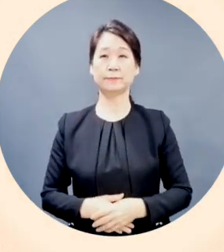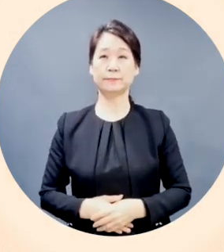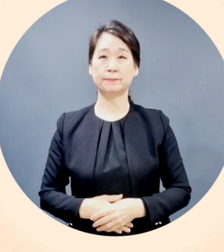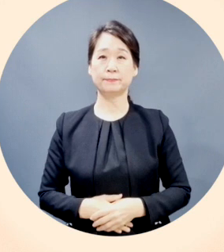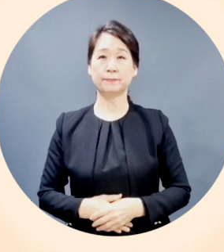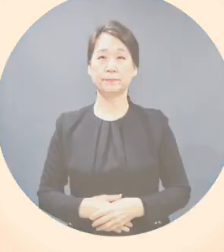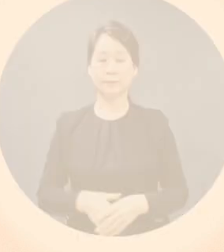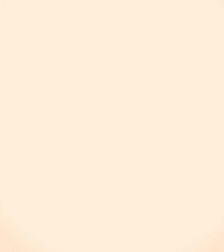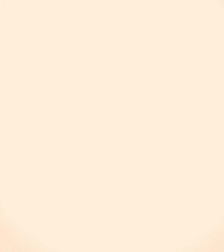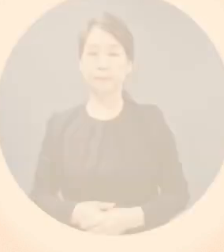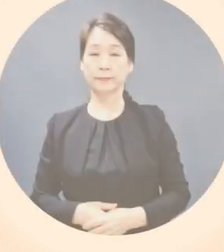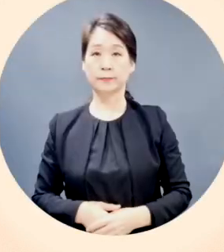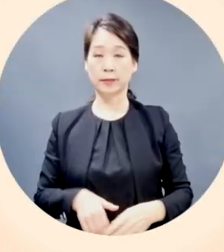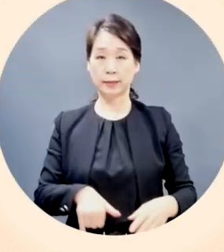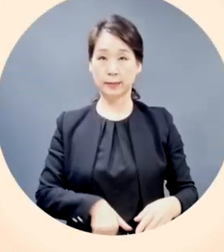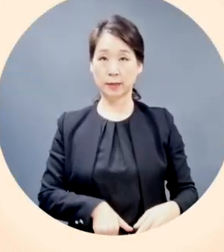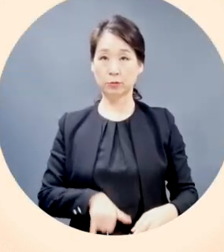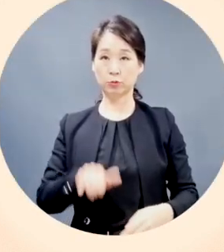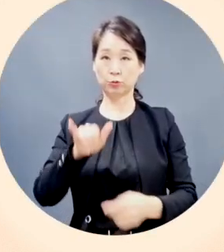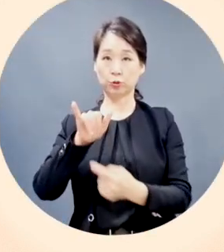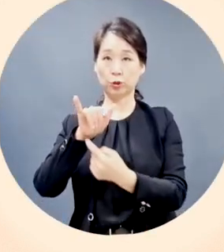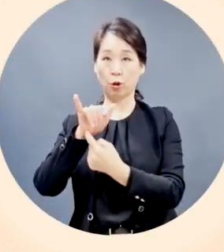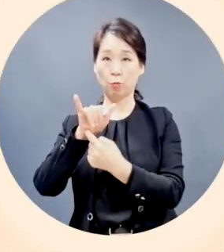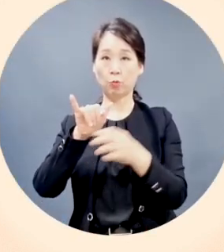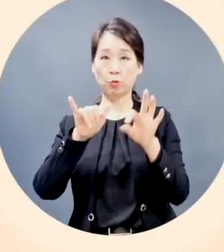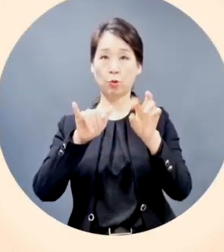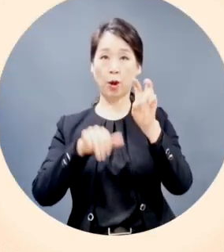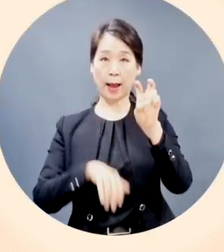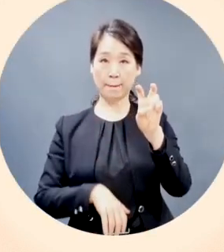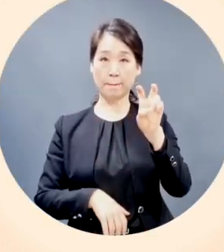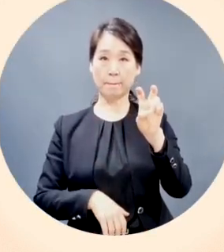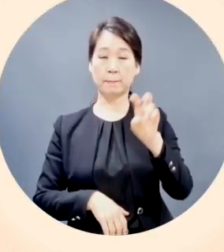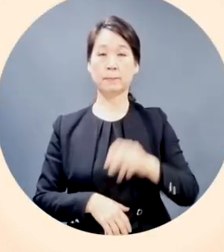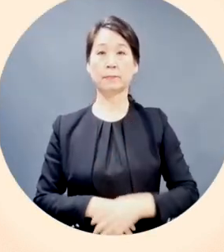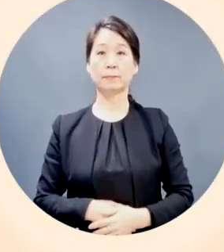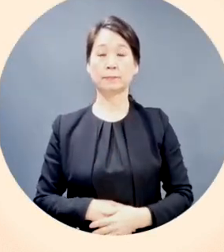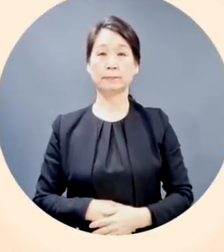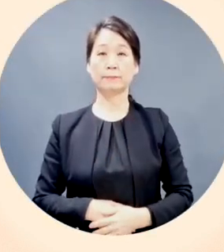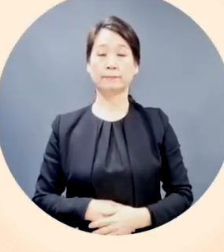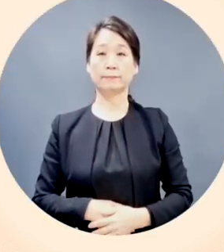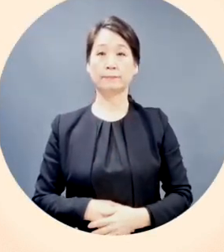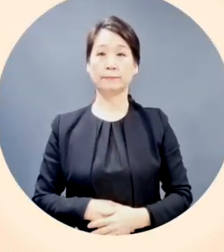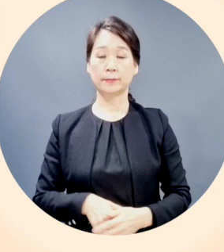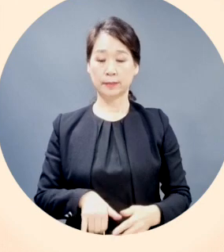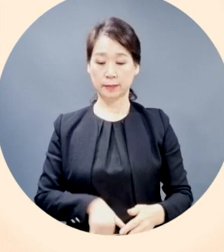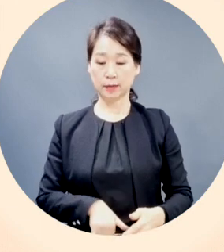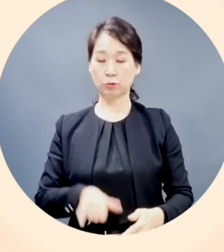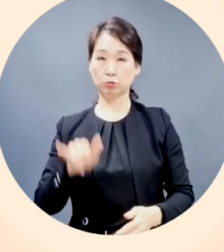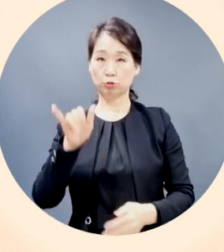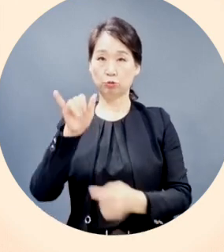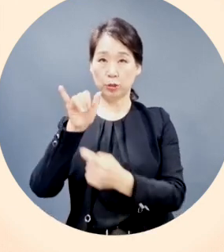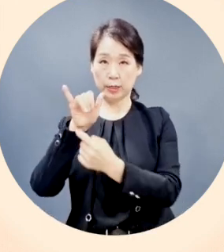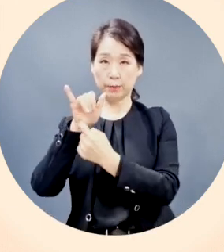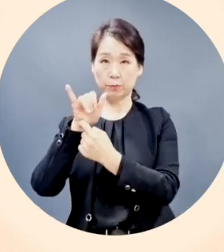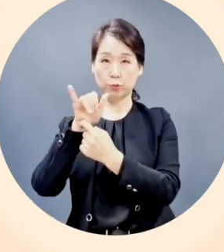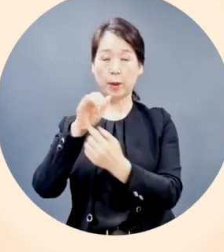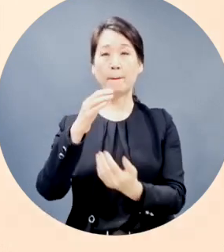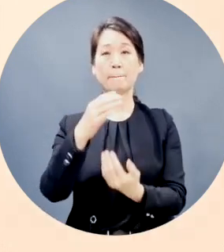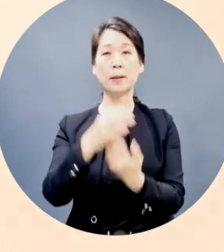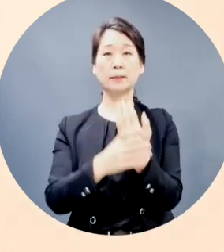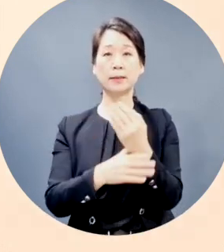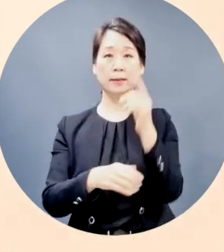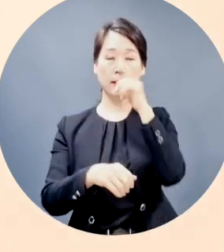바랍니다. 다음은 자궁경부암에 대해 알아보겠습니다. 자궁경부암은 자궁의 입구인